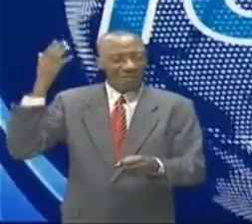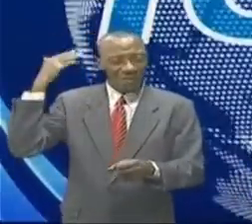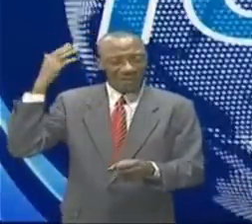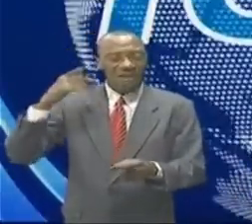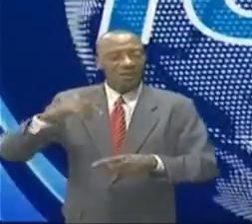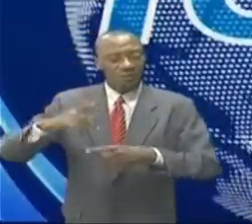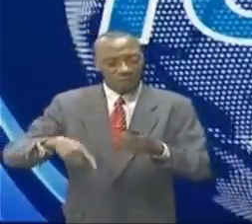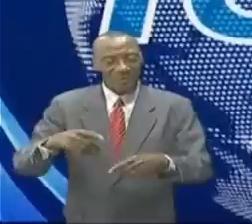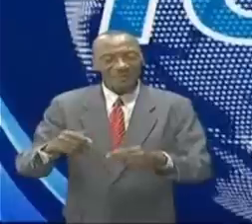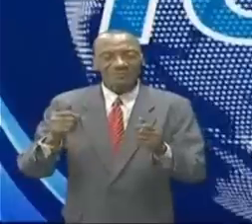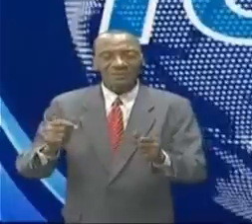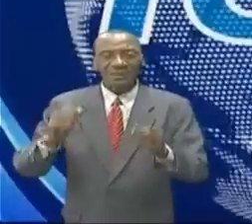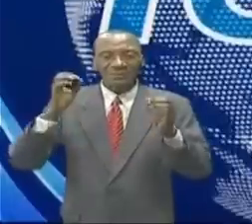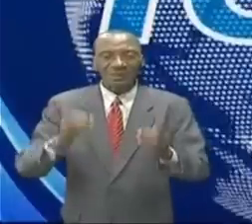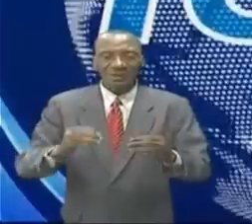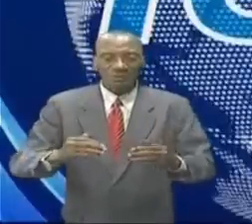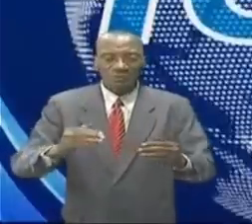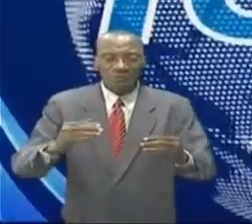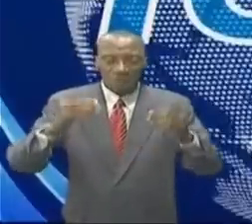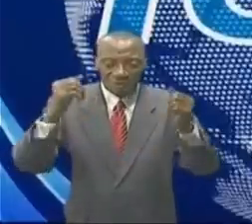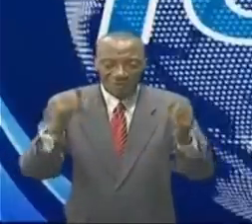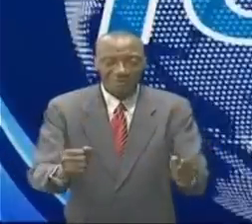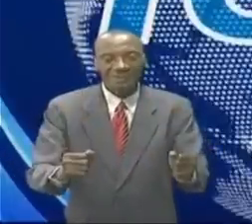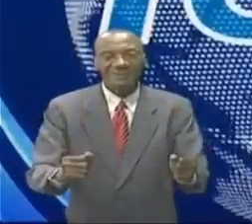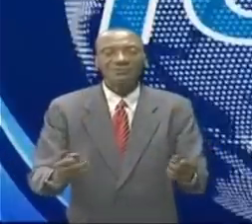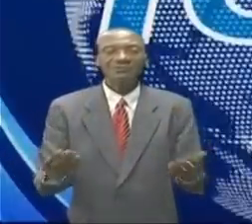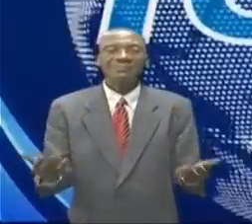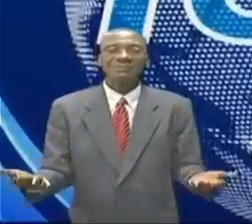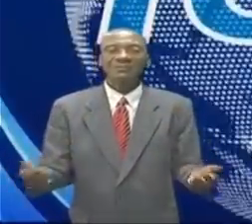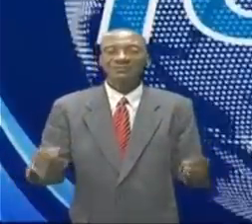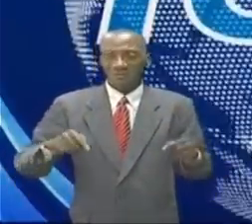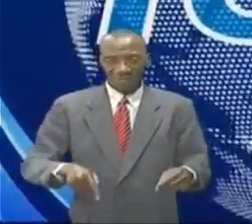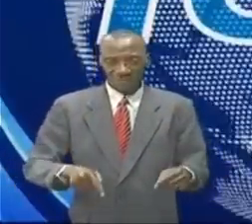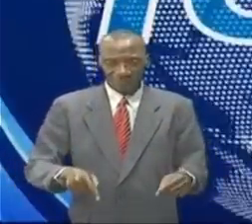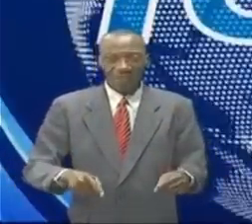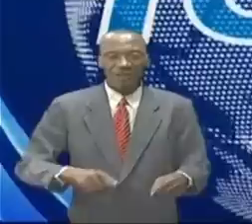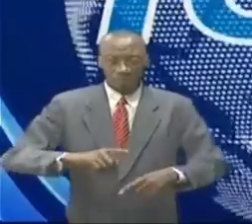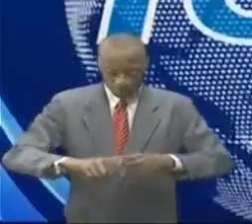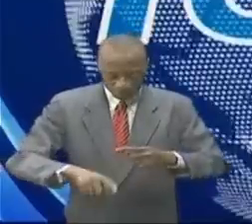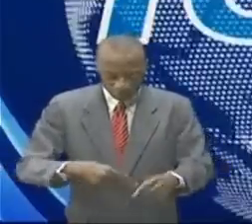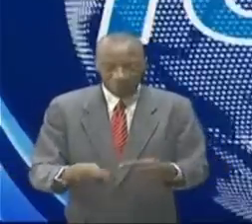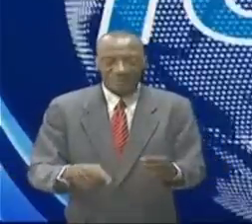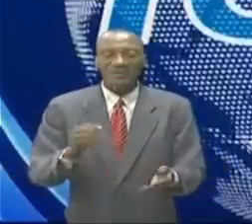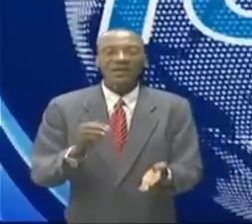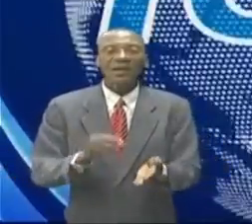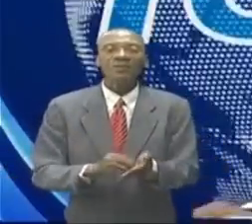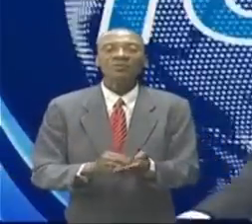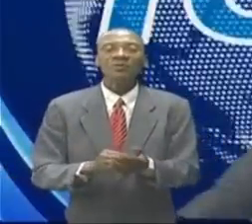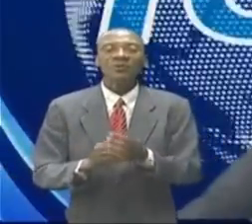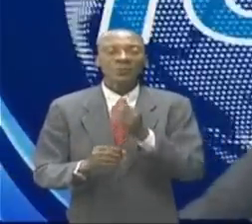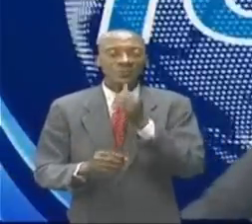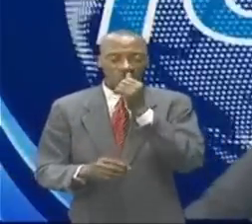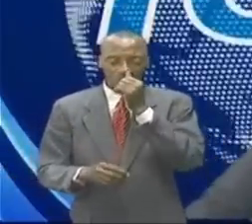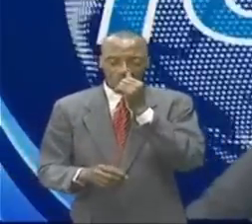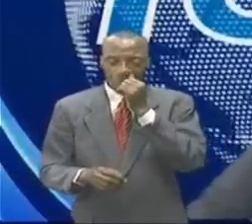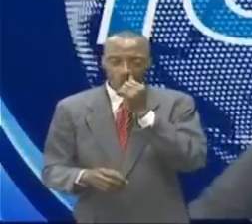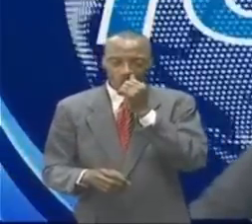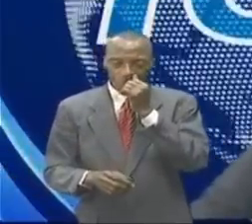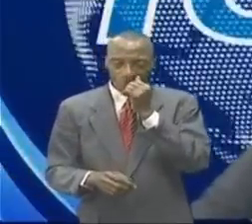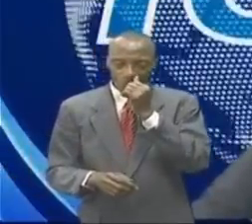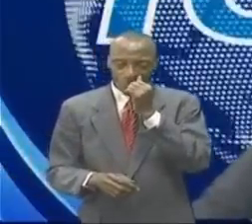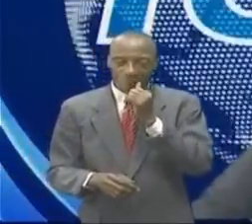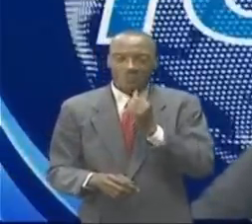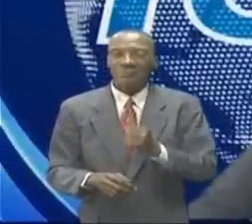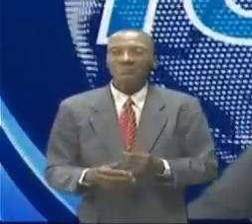rappel, cette avenue qui traverse plusieurs communes de la capitale congolaise figure parmi les routes secondaires à être réhabilitées dans le